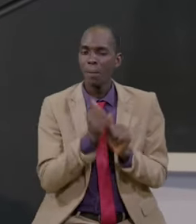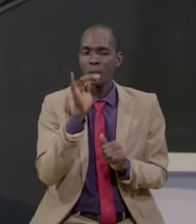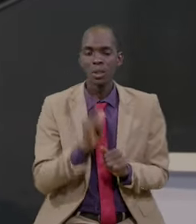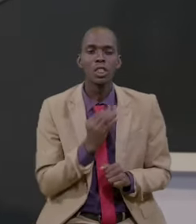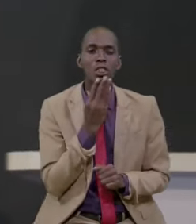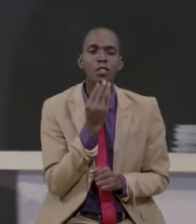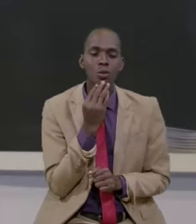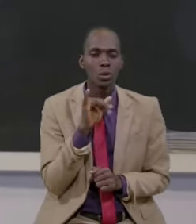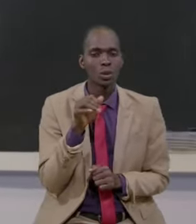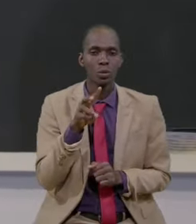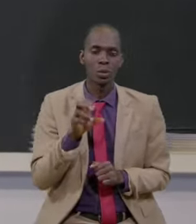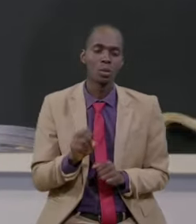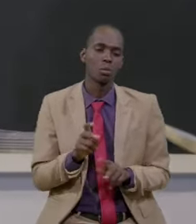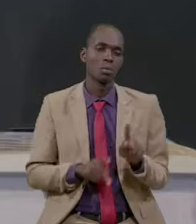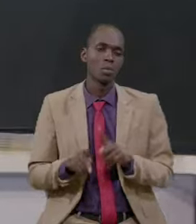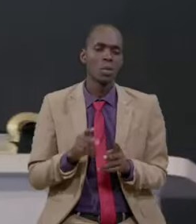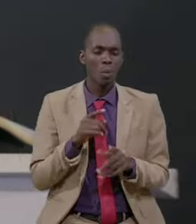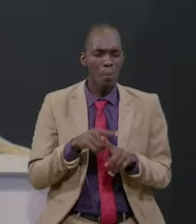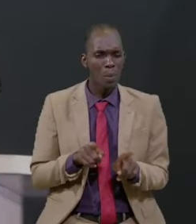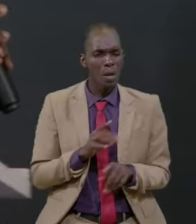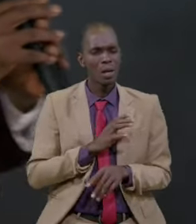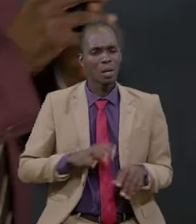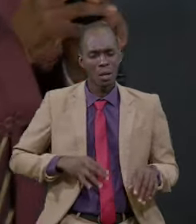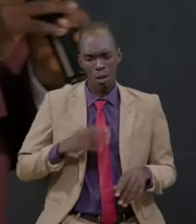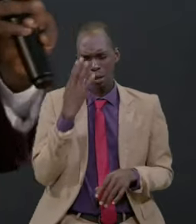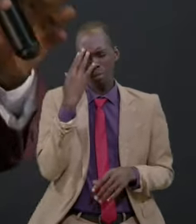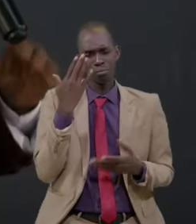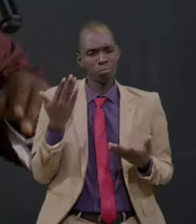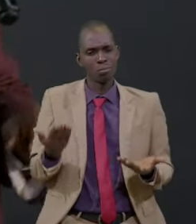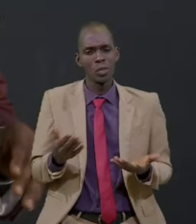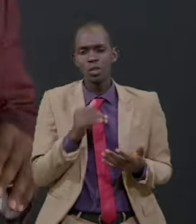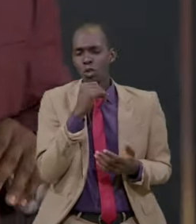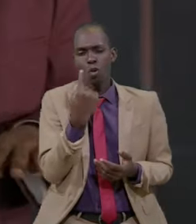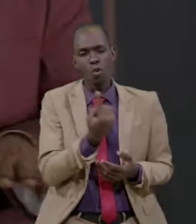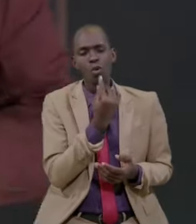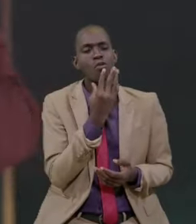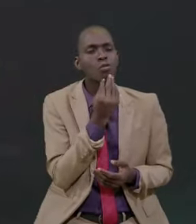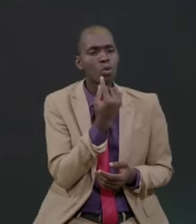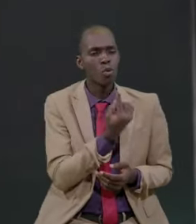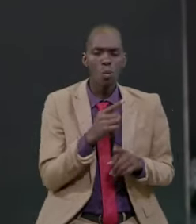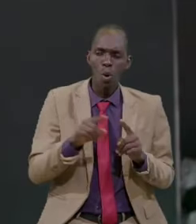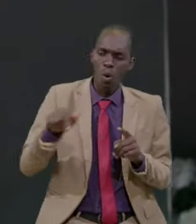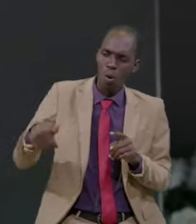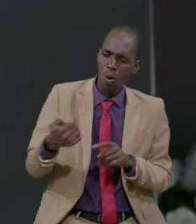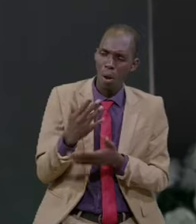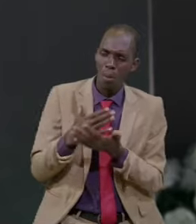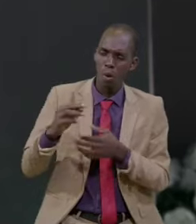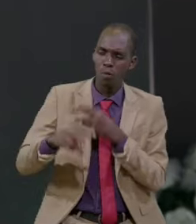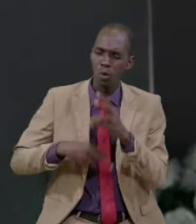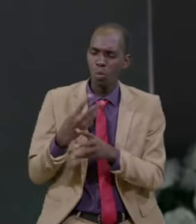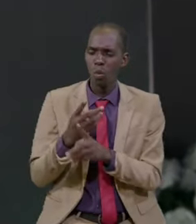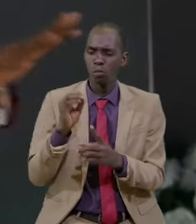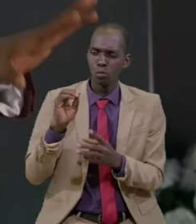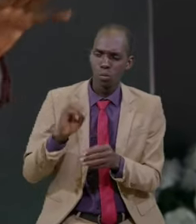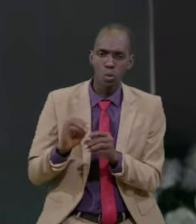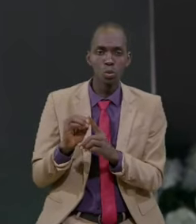il savait qu'il devait donc donner le salut aux autres et au monde entier. Alors il a dit à ses